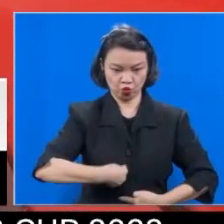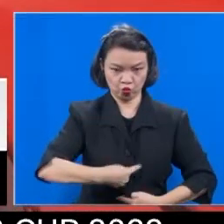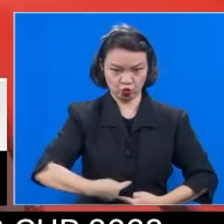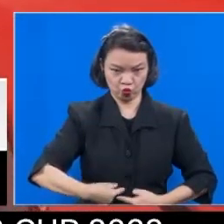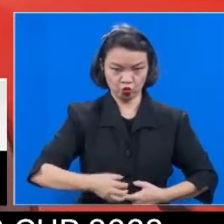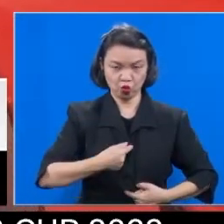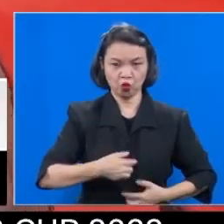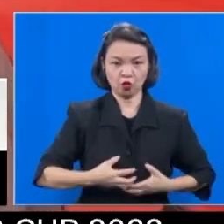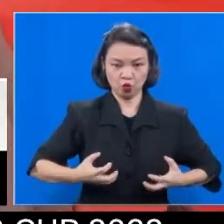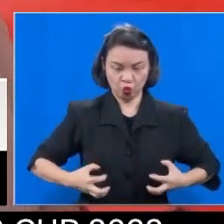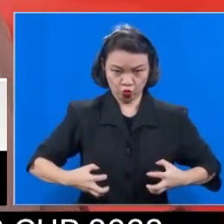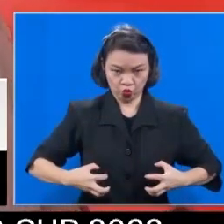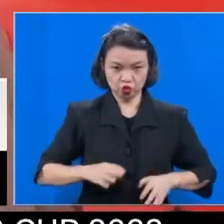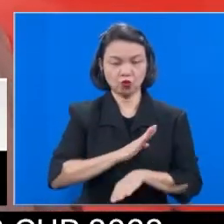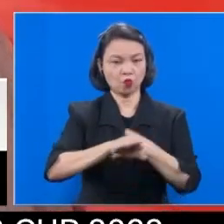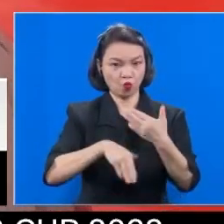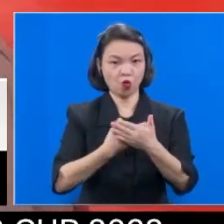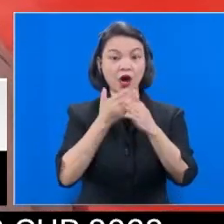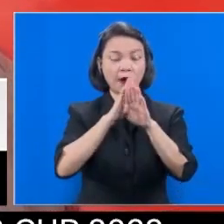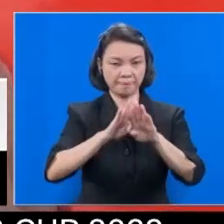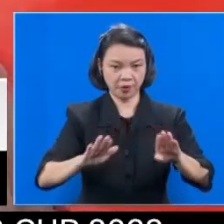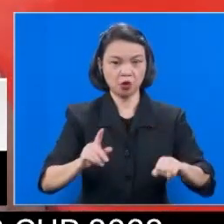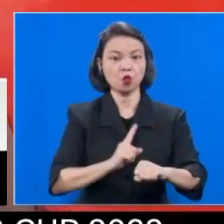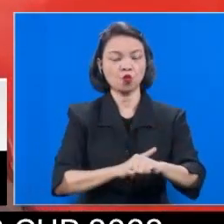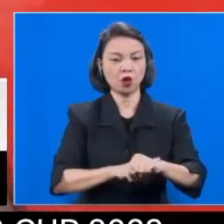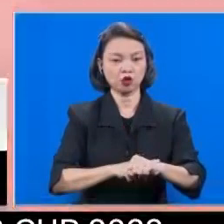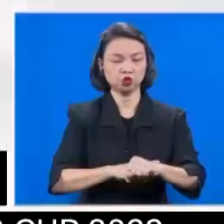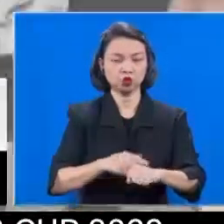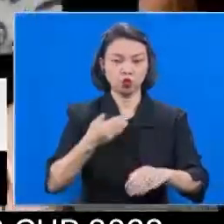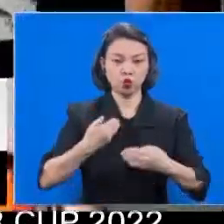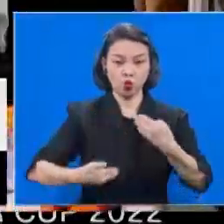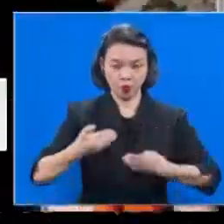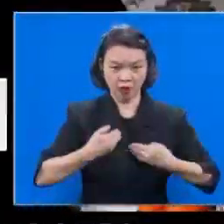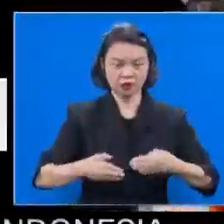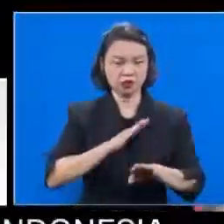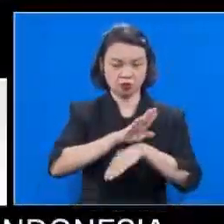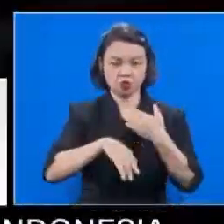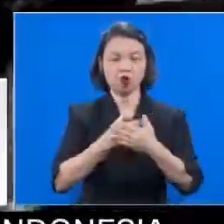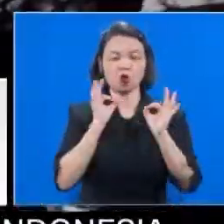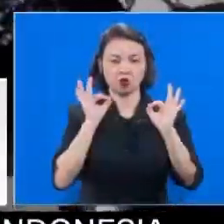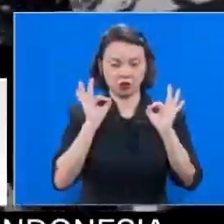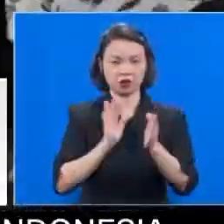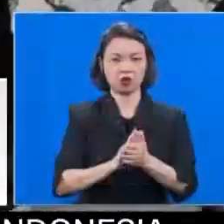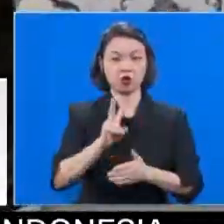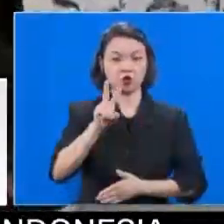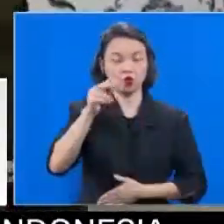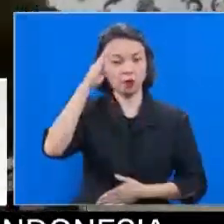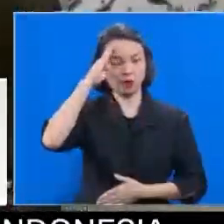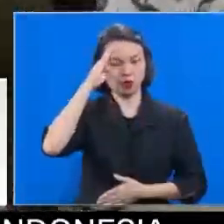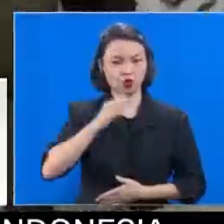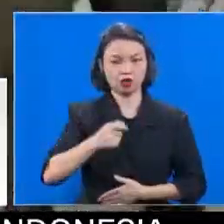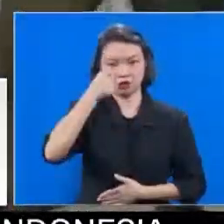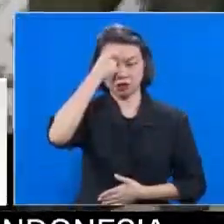lain itu dalam kondisi aman sepanjang operasi juga tanda vitalnya stabil di lokasi lain dua pemuda yang menjadi tersangka